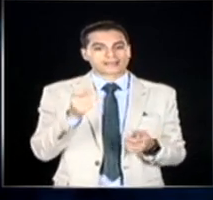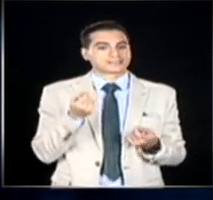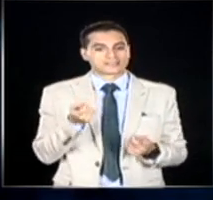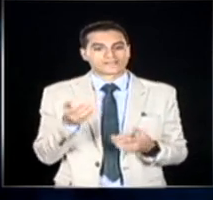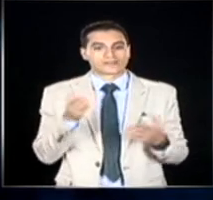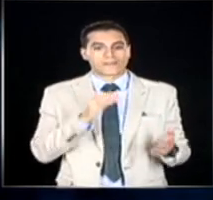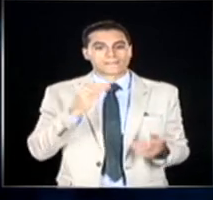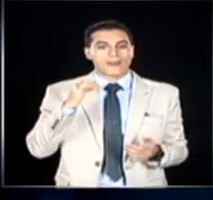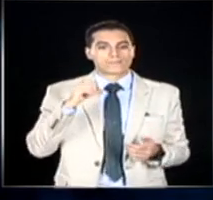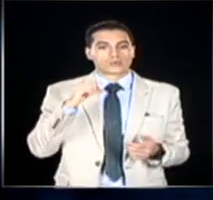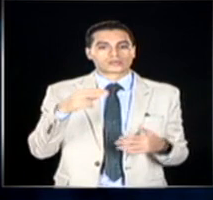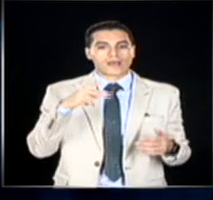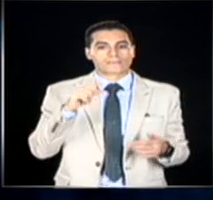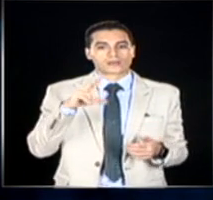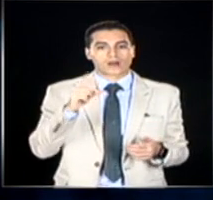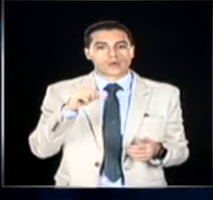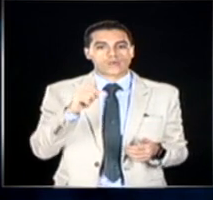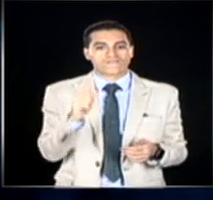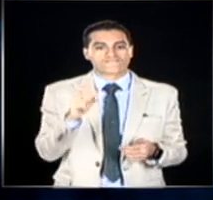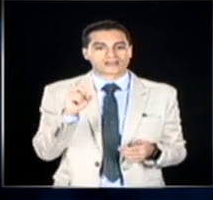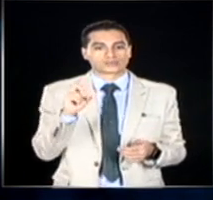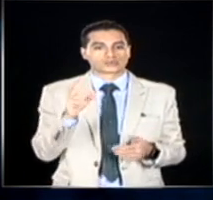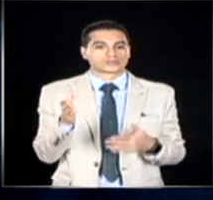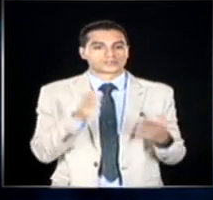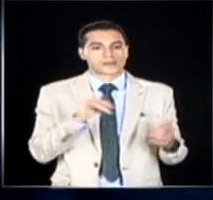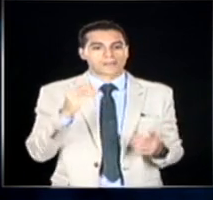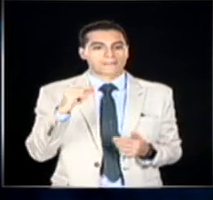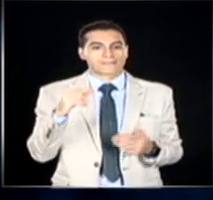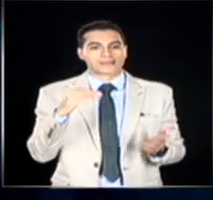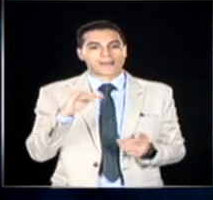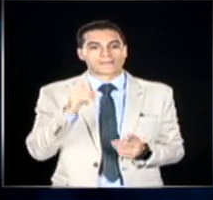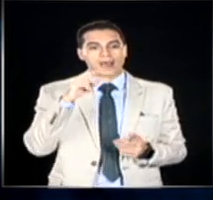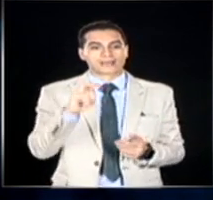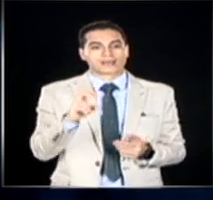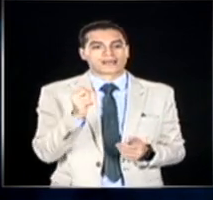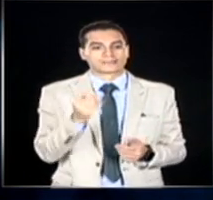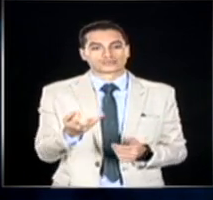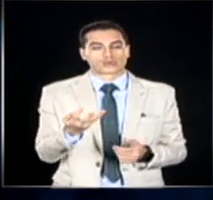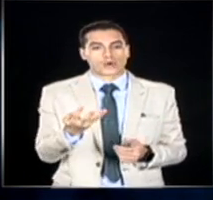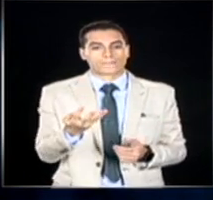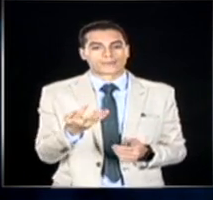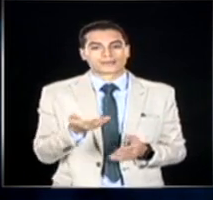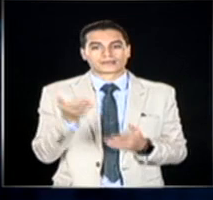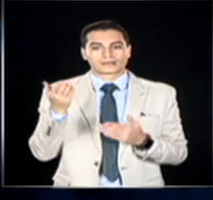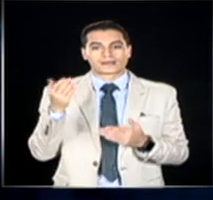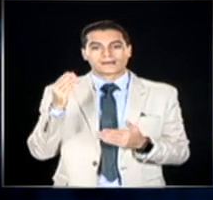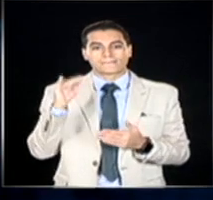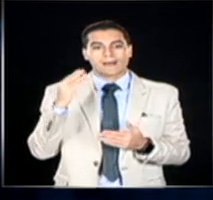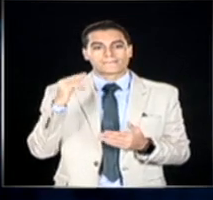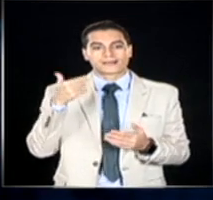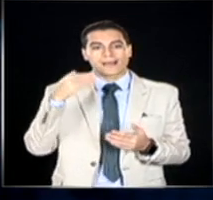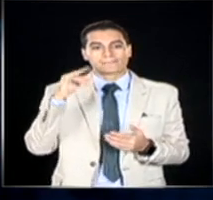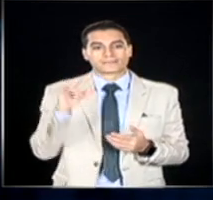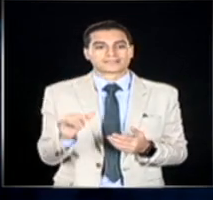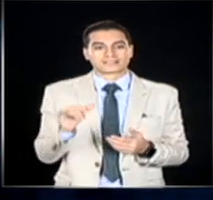نقاط، محمود عبد الرؤوف 25، محمد حمادة 45، محمد حمدي